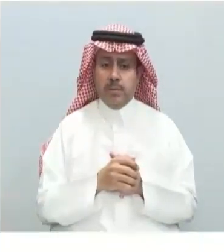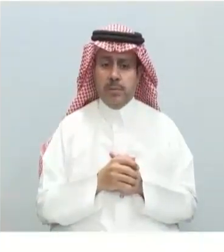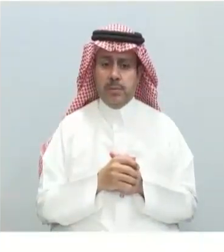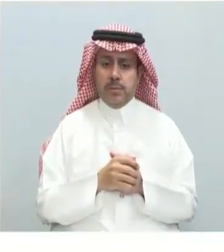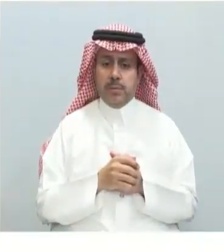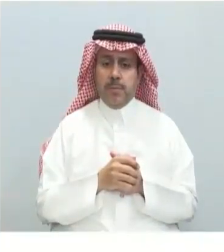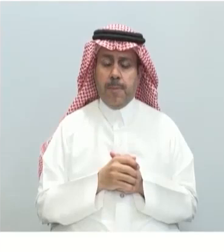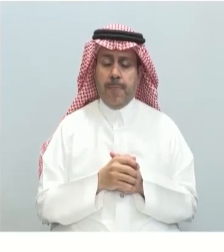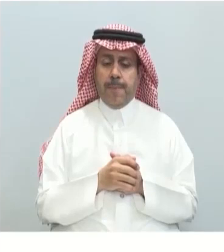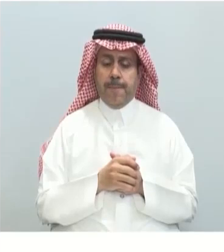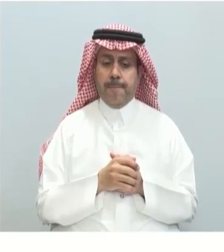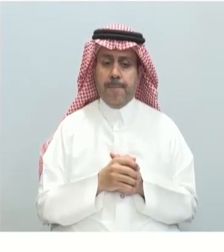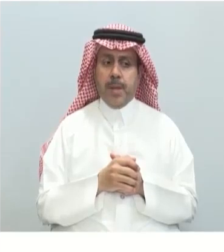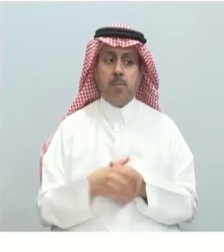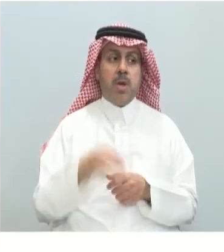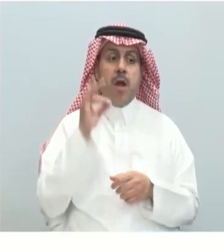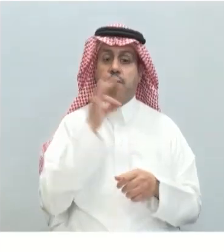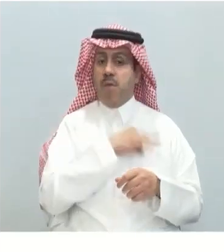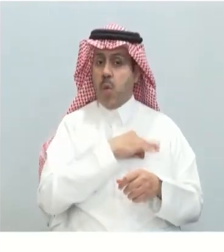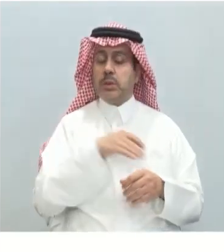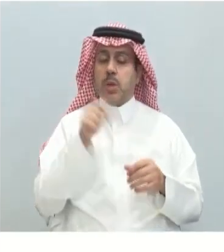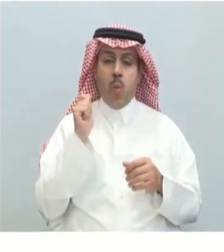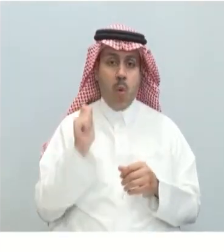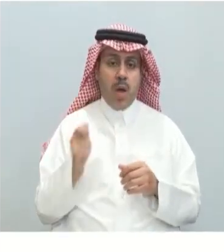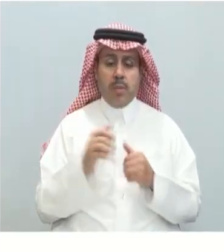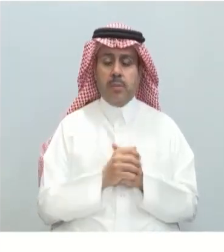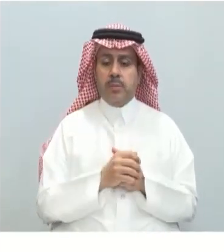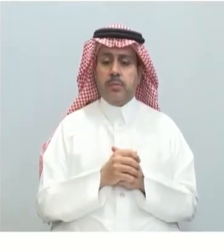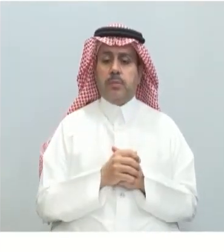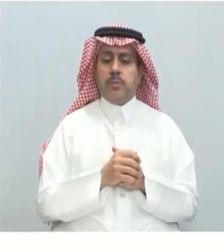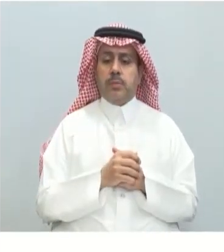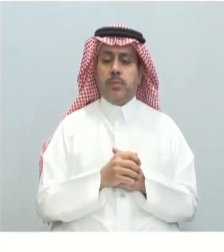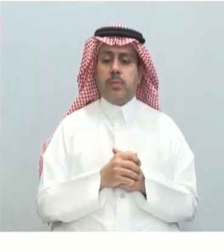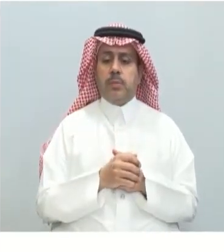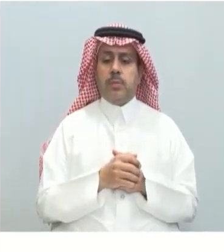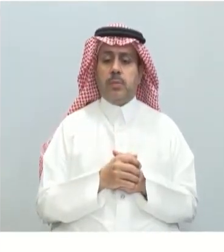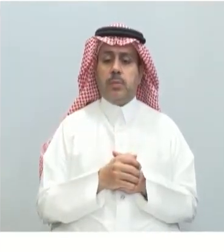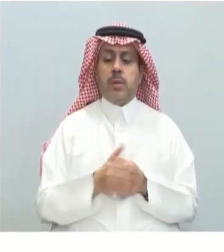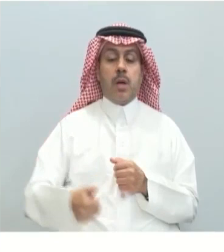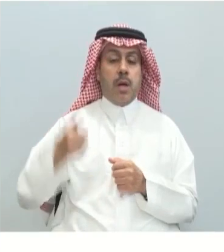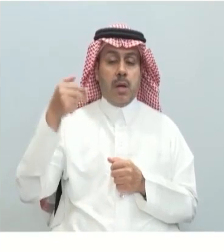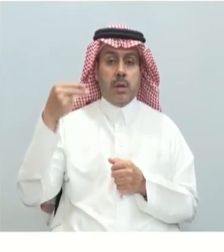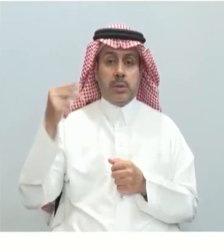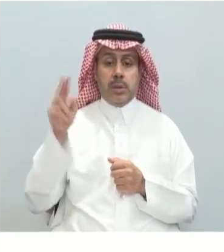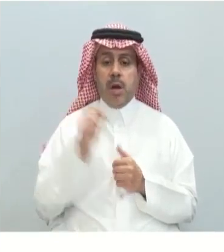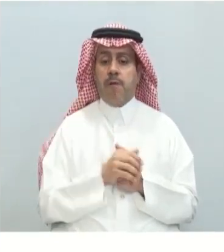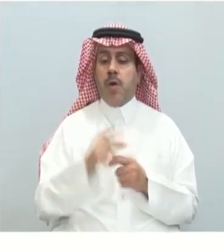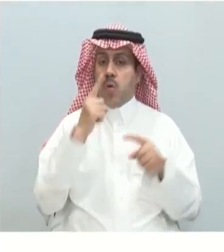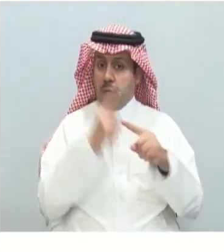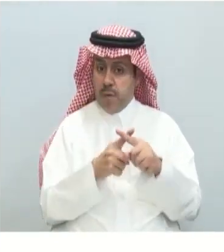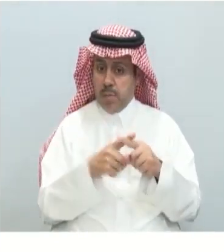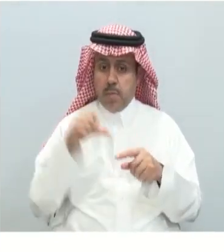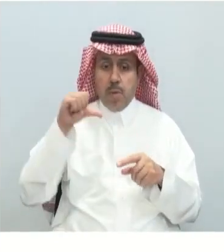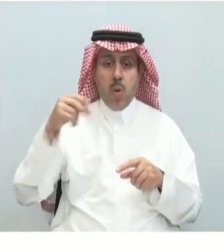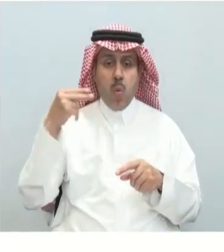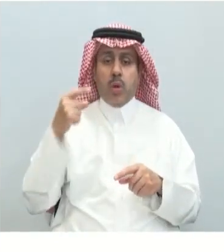ايضا الى مزيد من الفوائد والاحكام المستنبطه من هذه الايات هنا اعتراف الكفار بالوعد